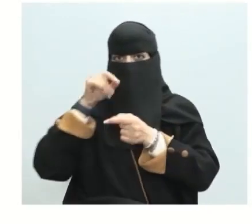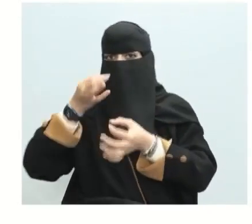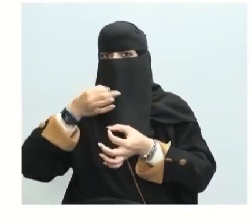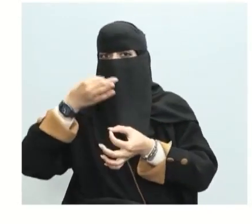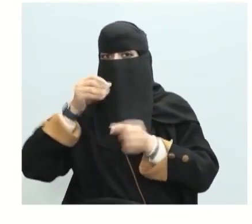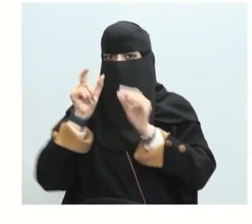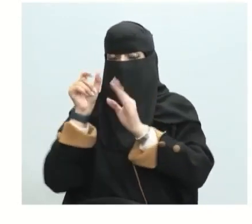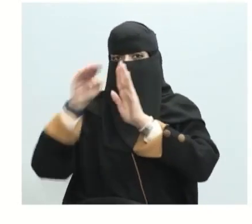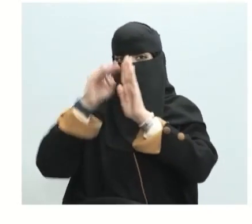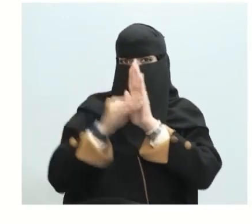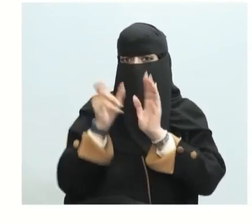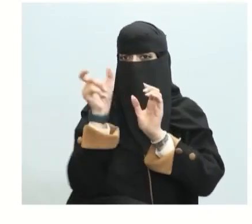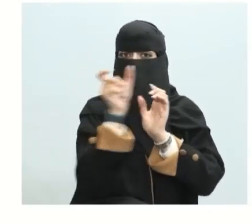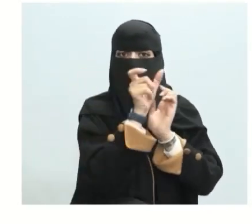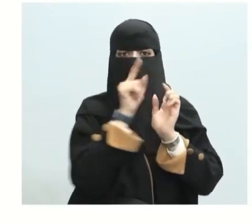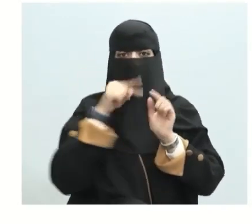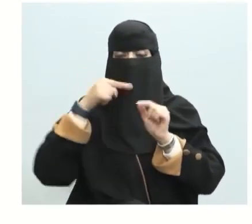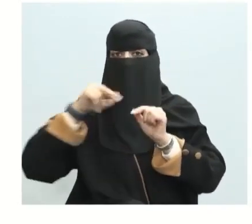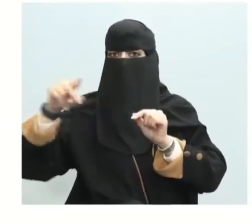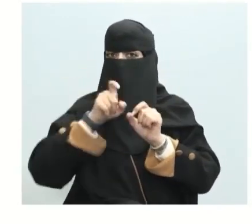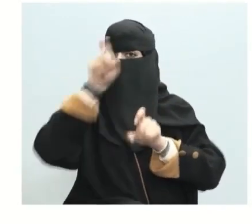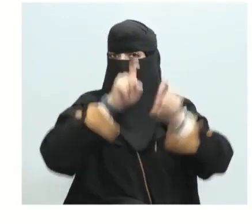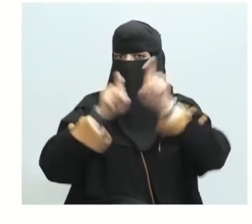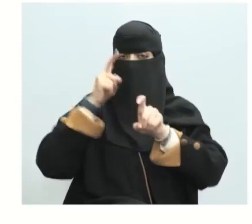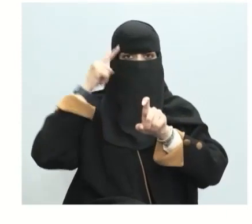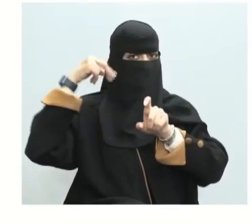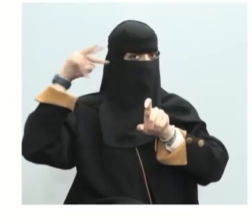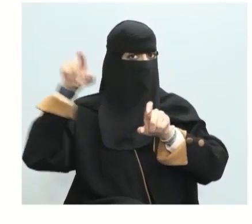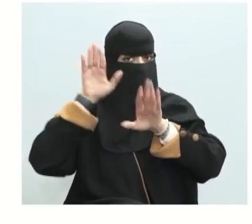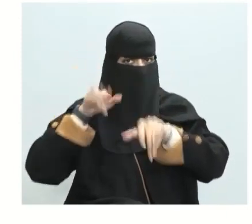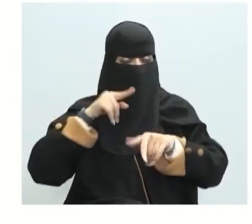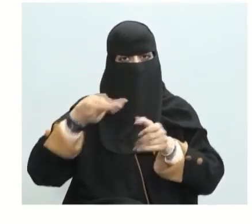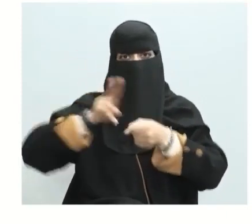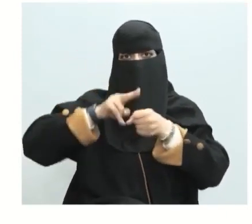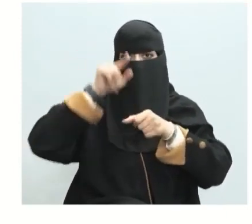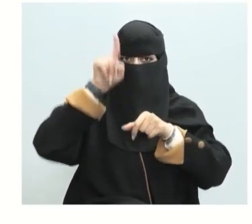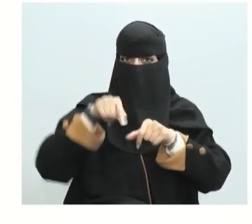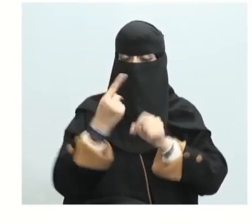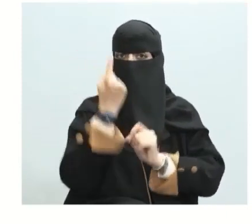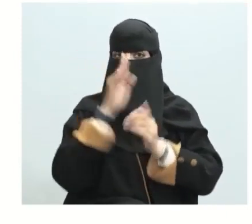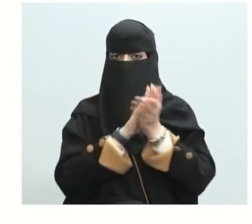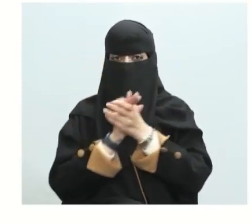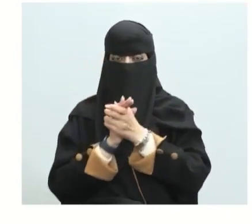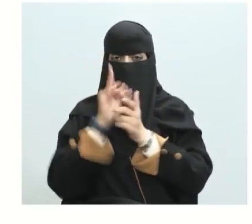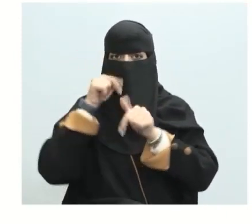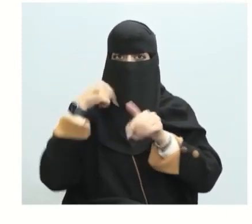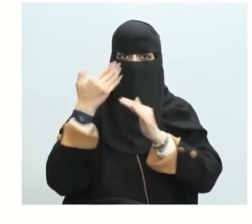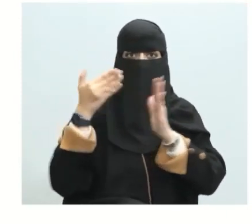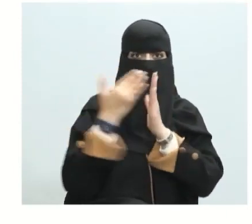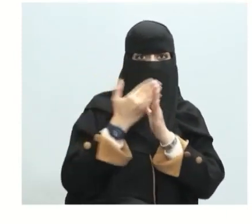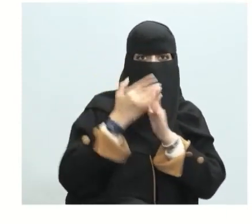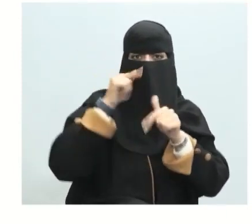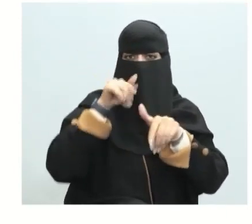الكلام يتردد هذا السؤال على ذهني عده مرات في اليوم الواحد وذلك